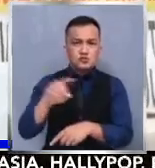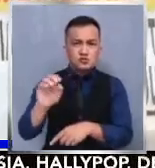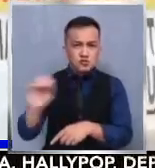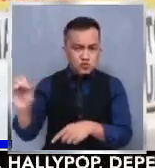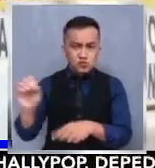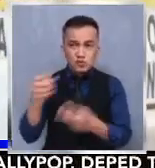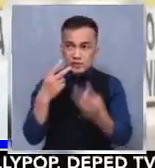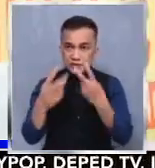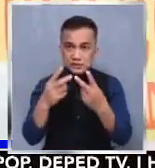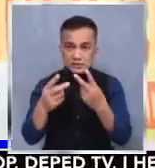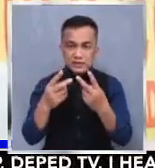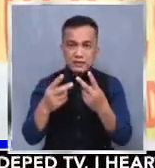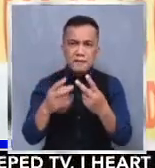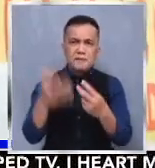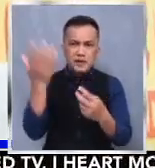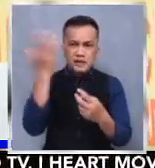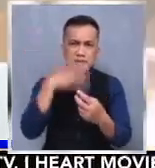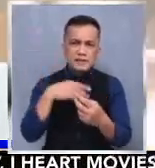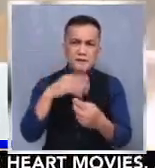na Bengal Tiger. Tara!